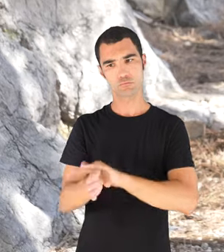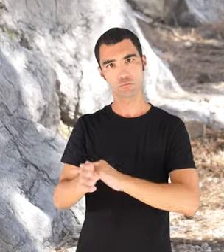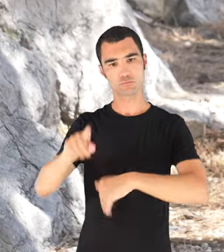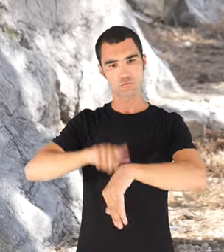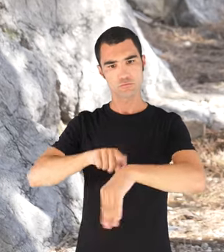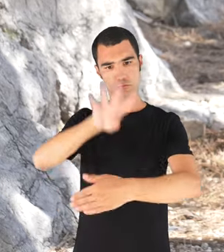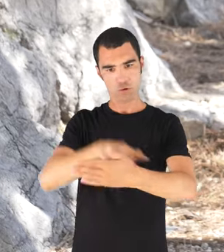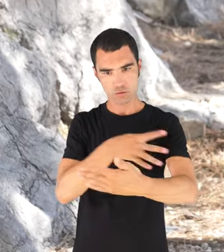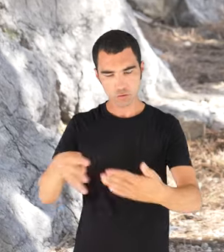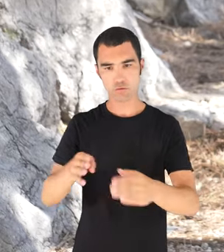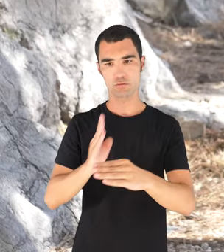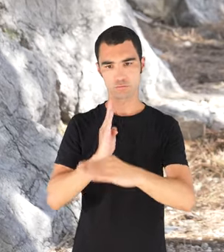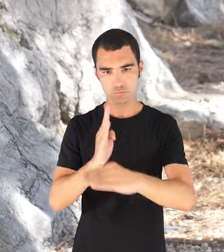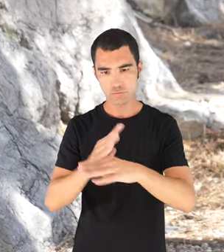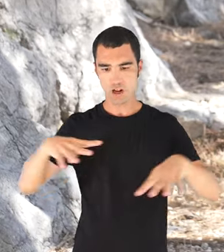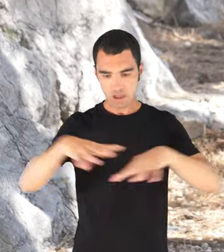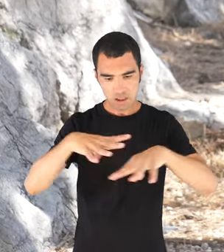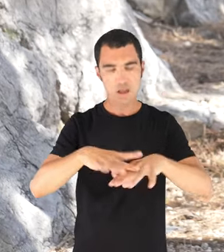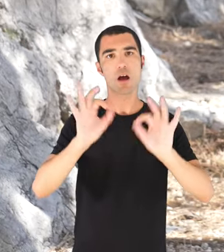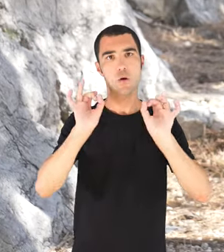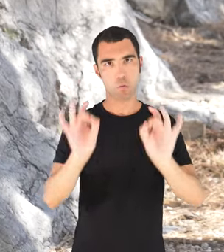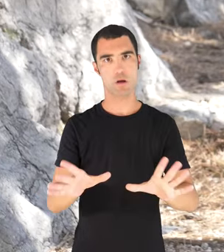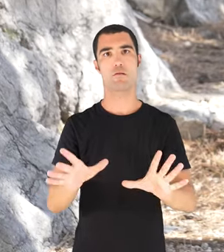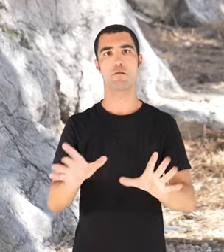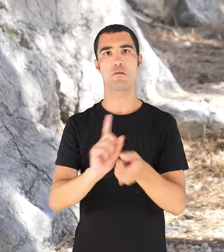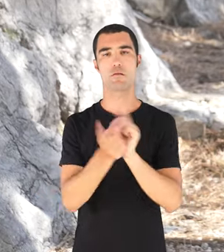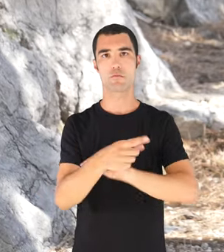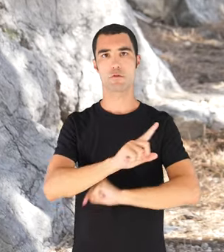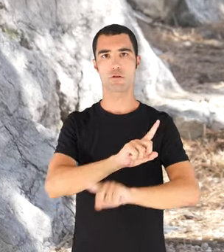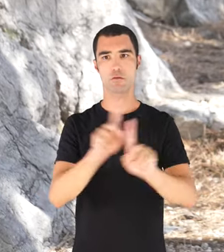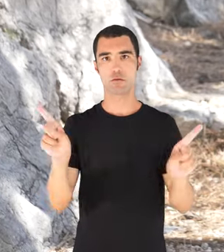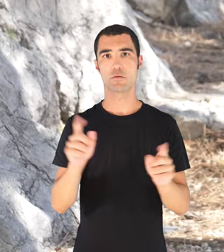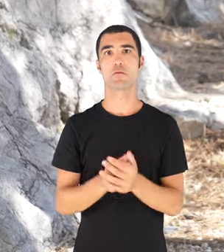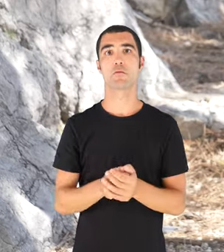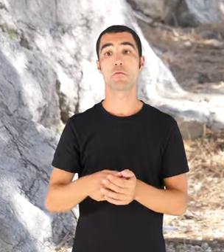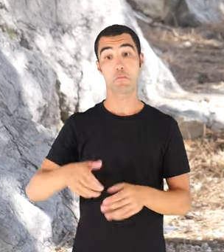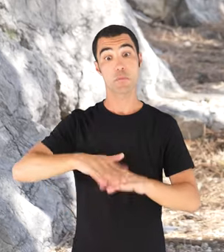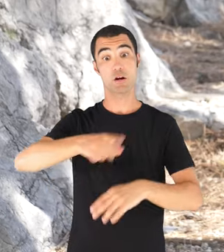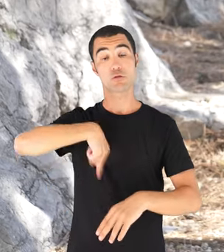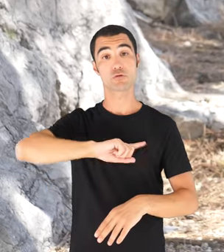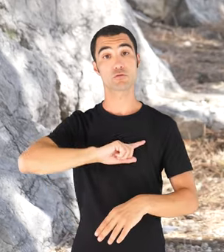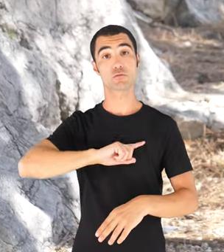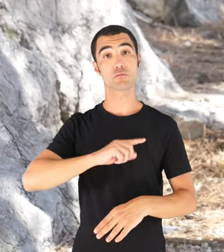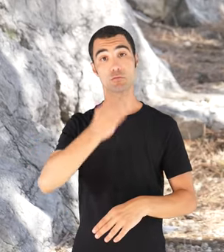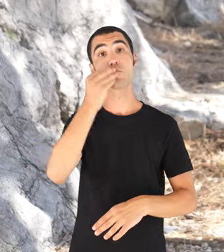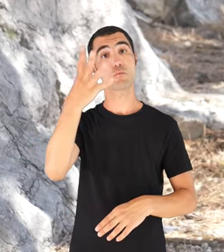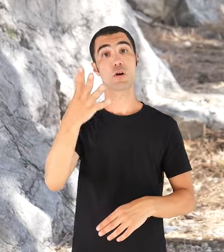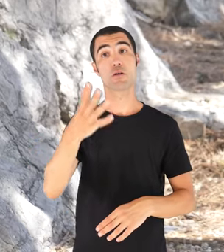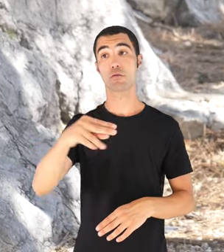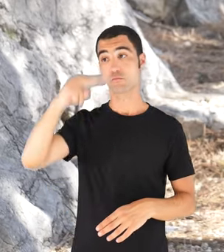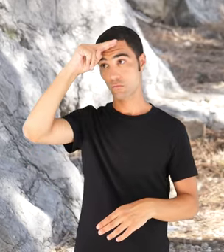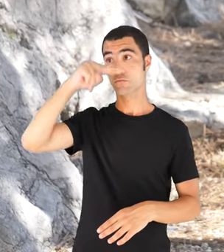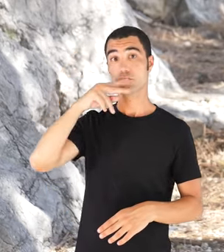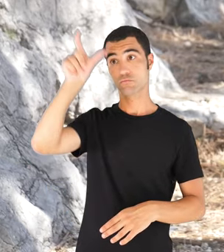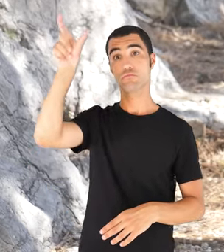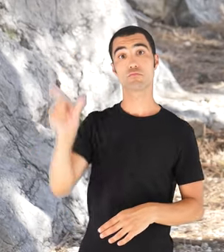de banda la pesca, sempre respectant els horaris, fins i tot les mateixes xarxes. Per nosaltres és un avantatge.